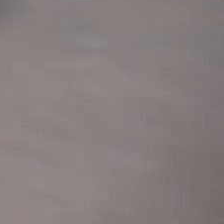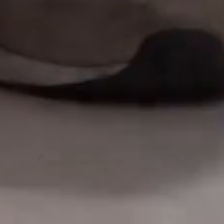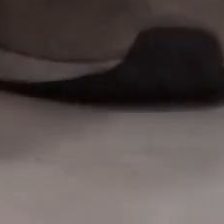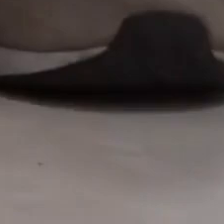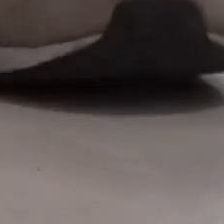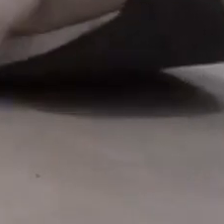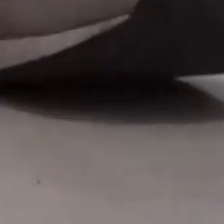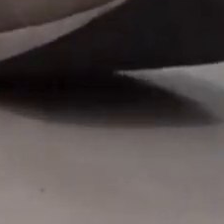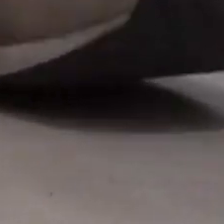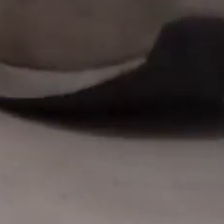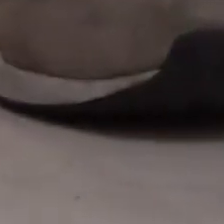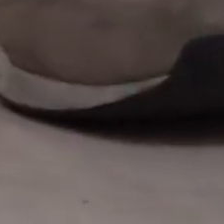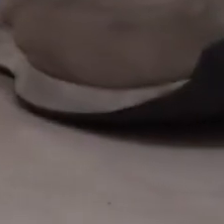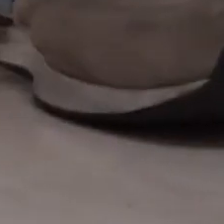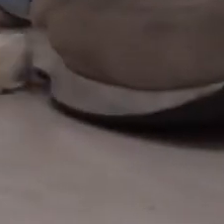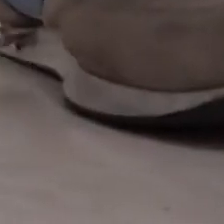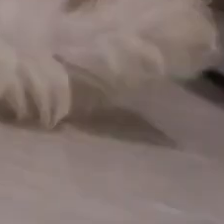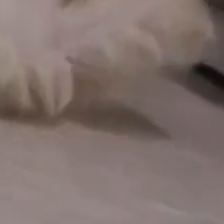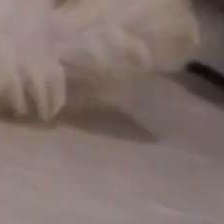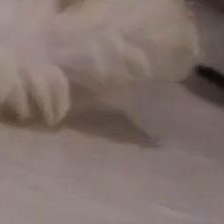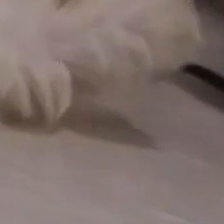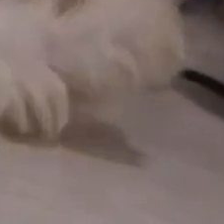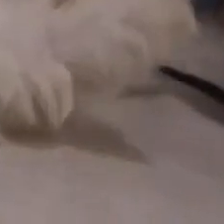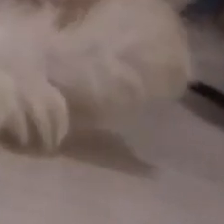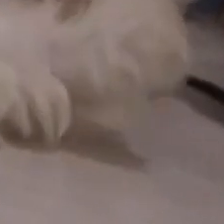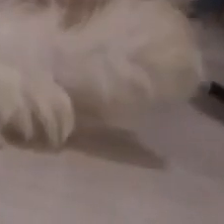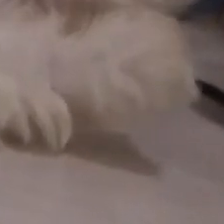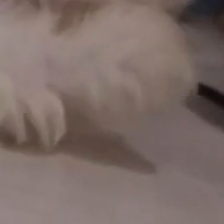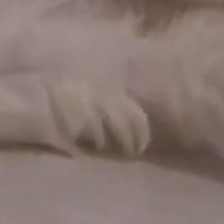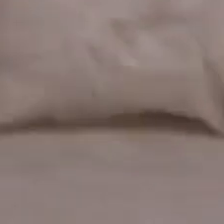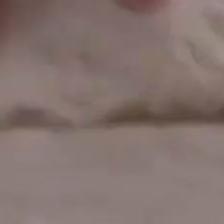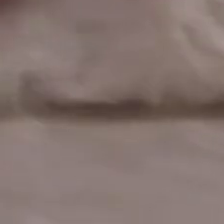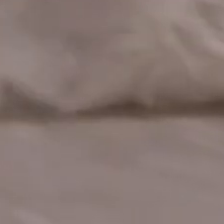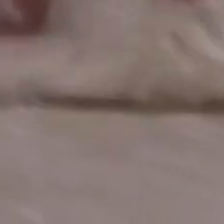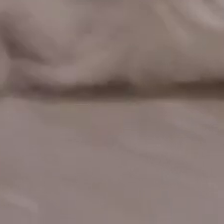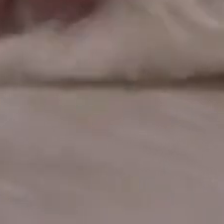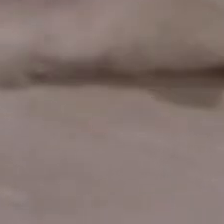안녕? 배를 왜 뒤집니? 손님 기분 좋으세요?